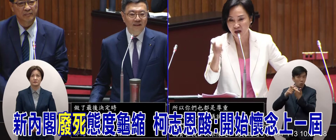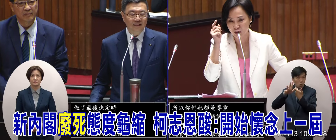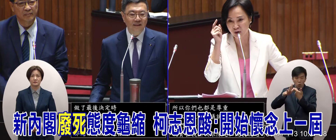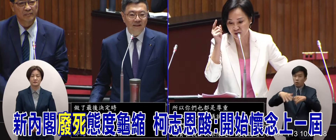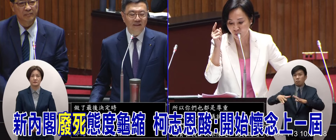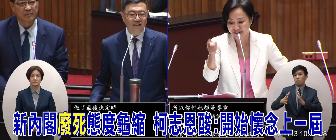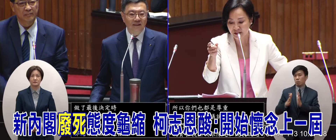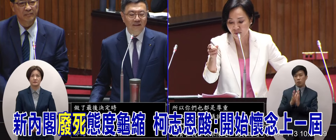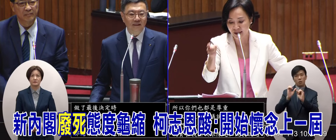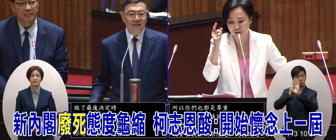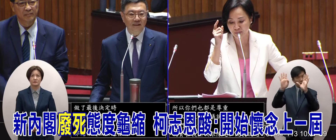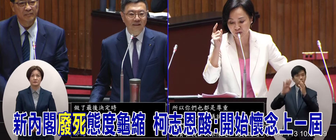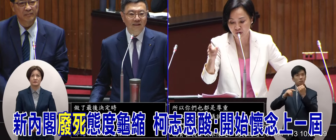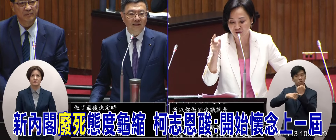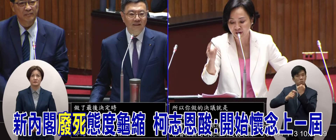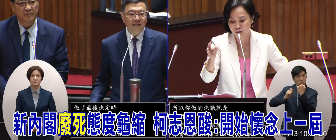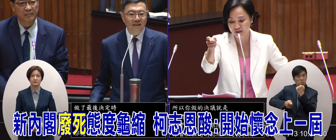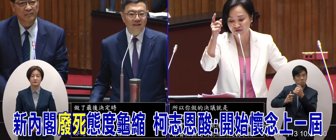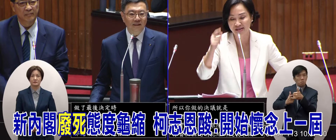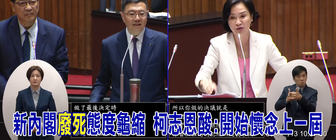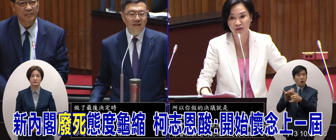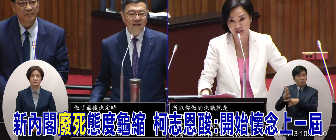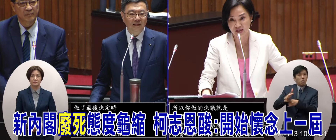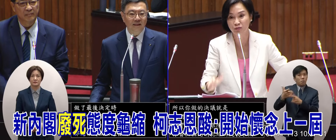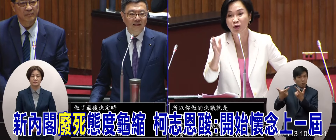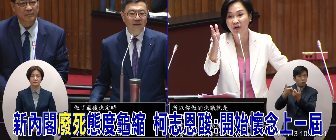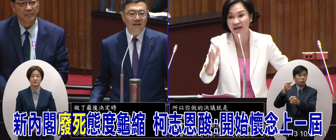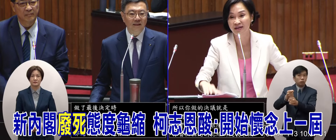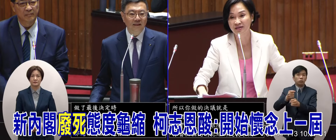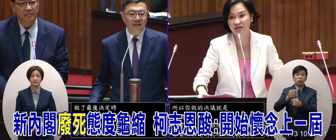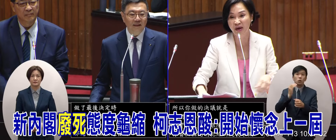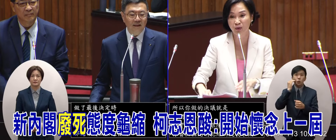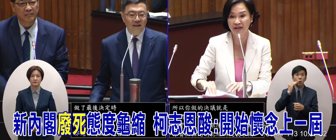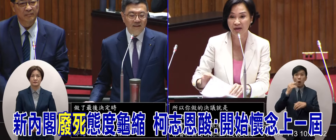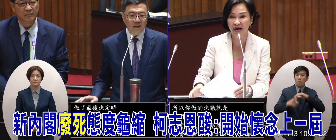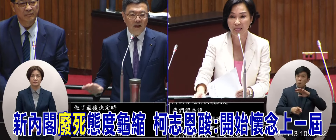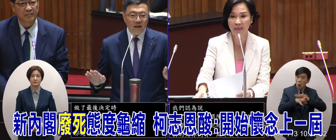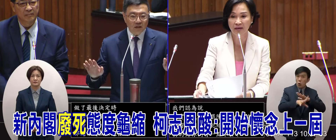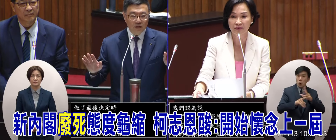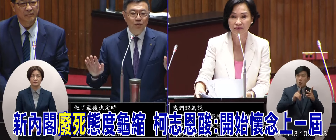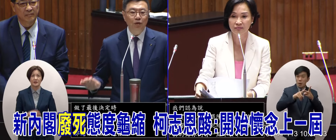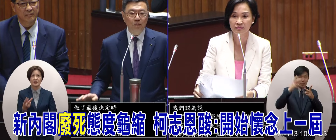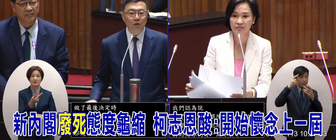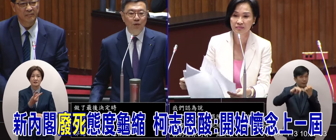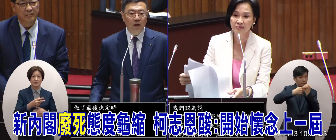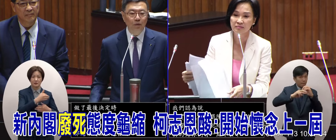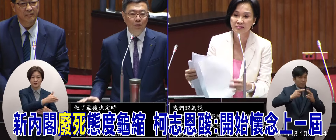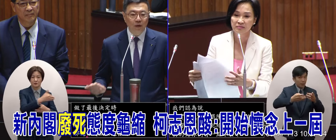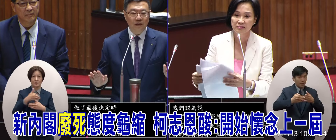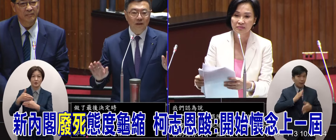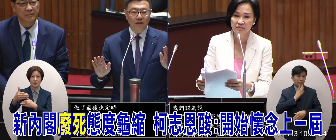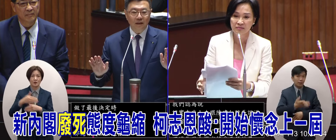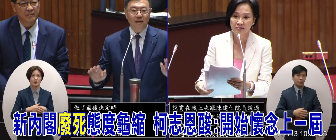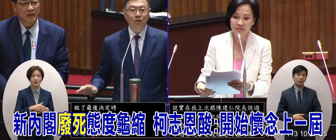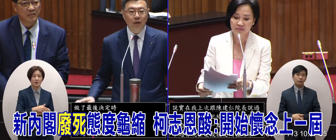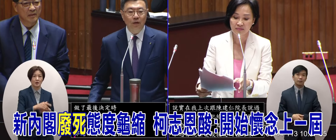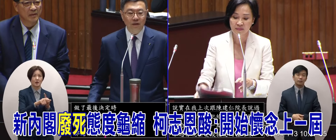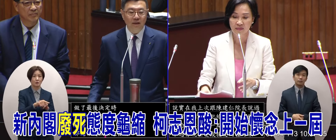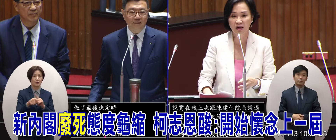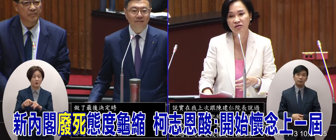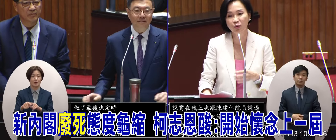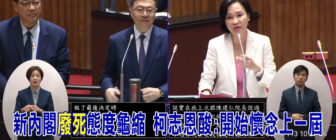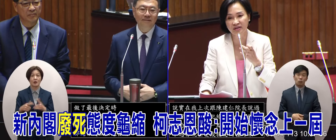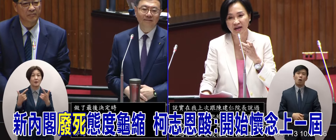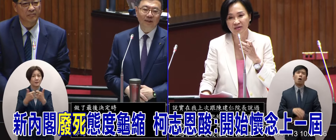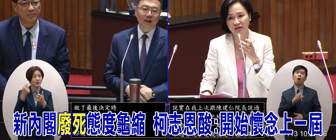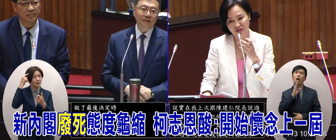死刑；如果是违宪的话，你就必须要废除刑法当中的死刑，对不对？这是没问题的吧？ 这两套程序都必须合乎逻辑。推动